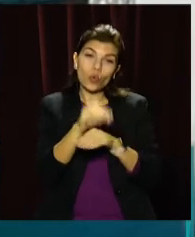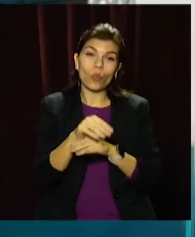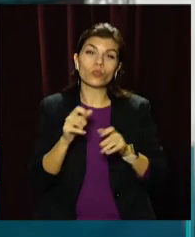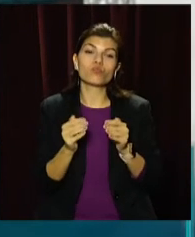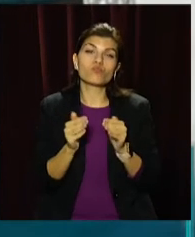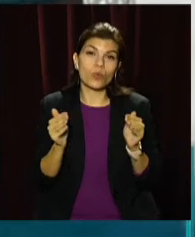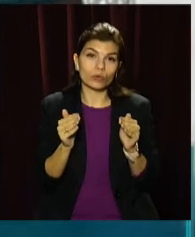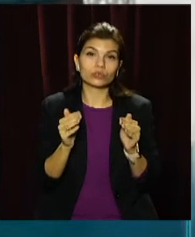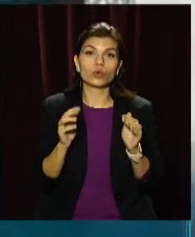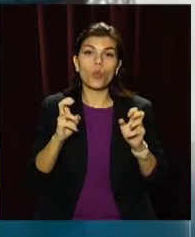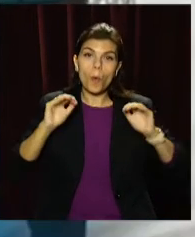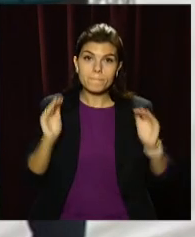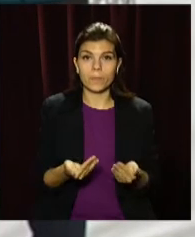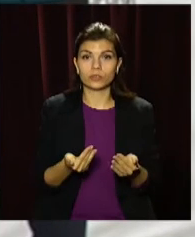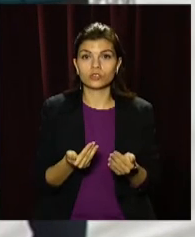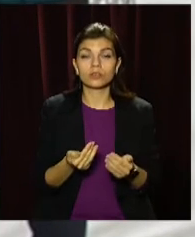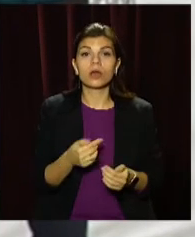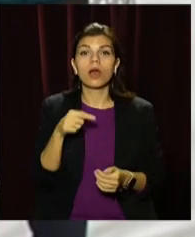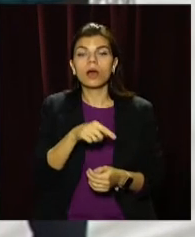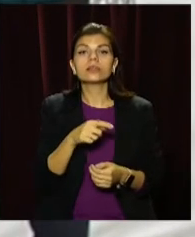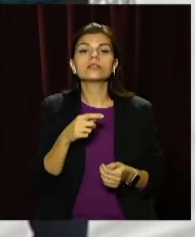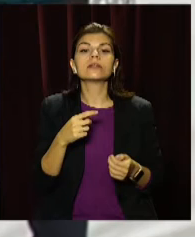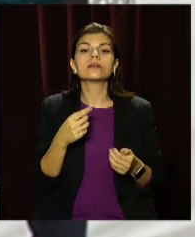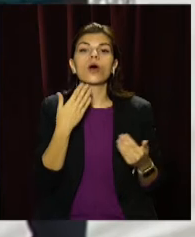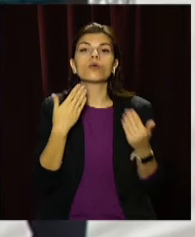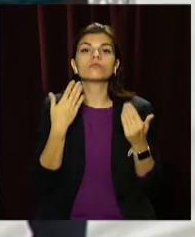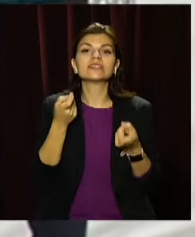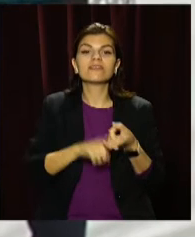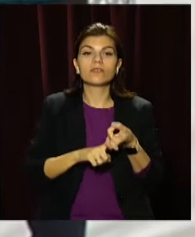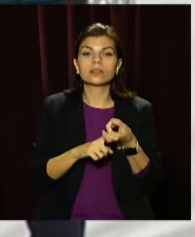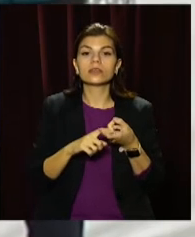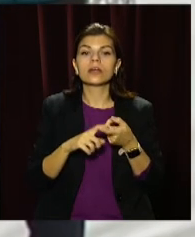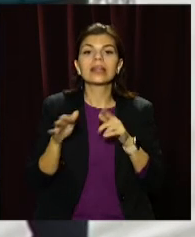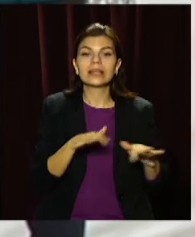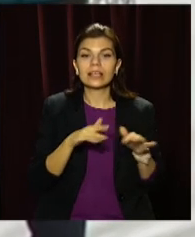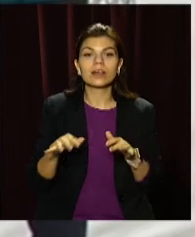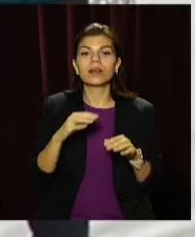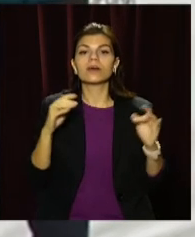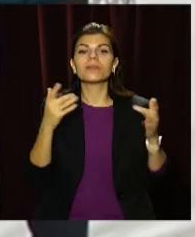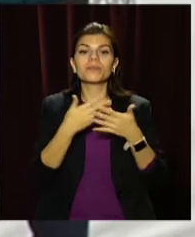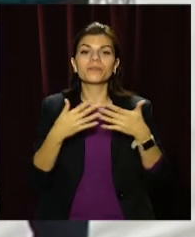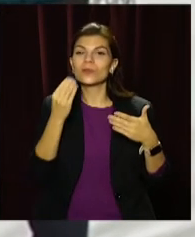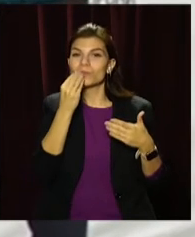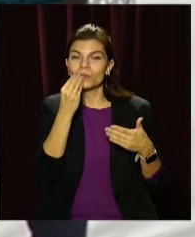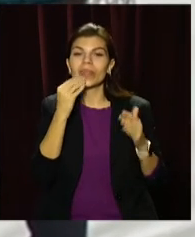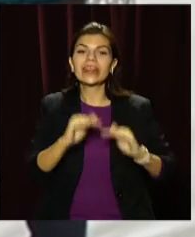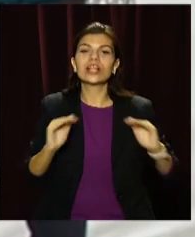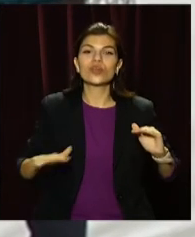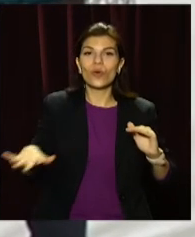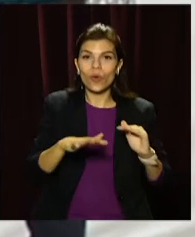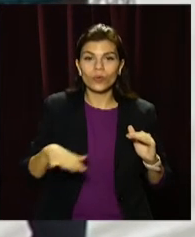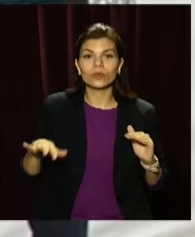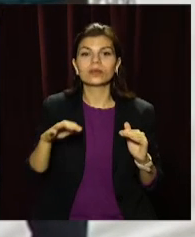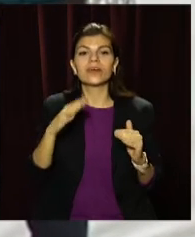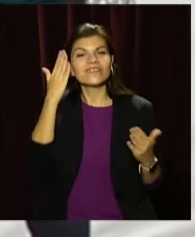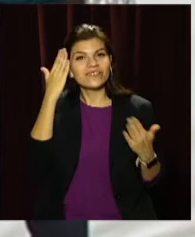на території України. Вони будуть стосуватись обмеження діяльності зон харчування, дитячих кімнат і